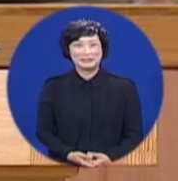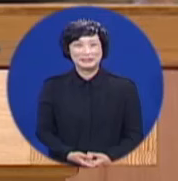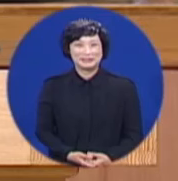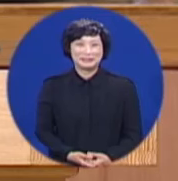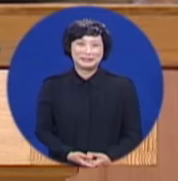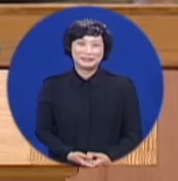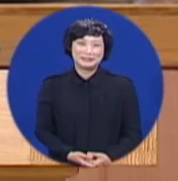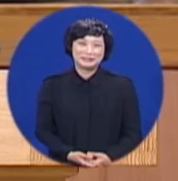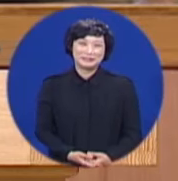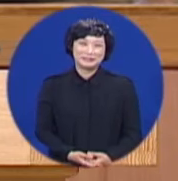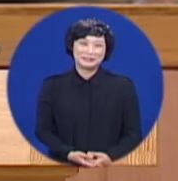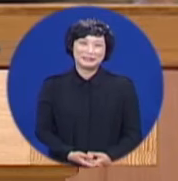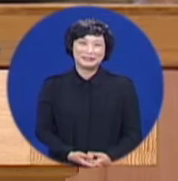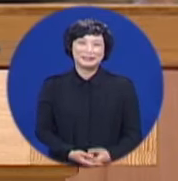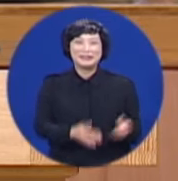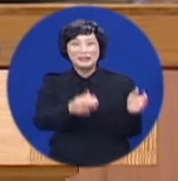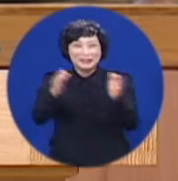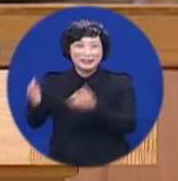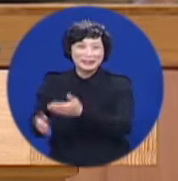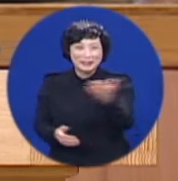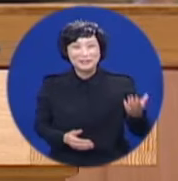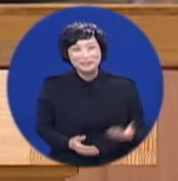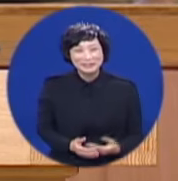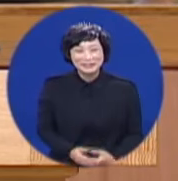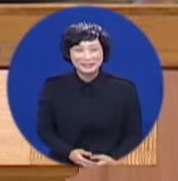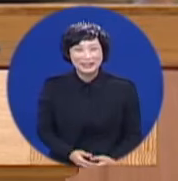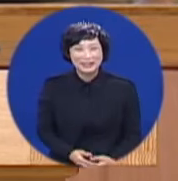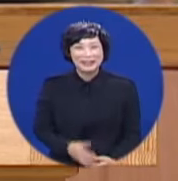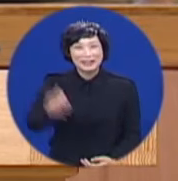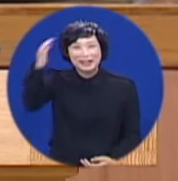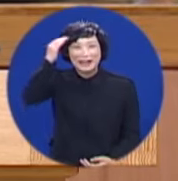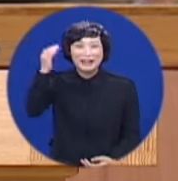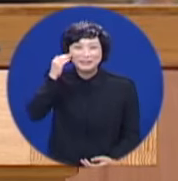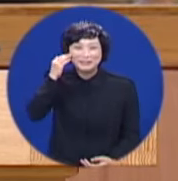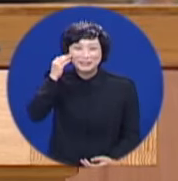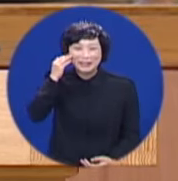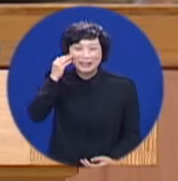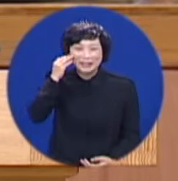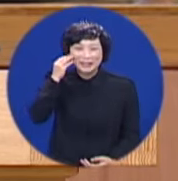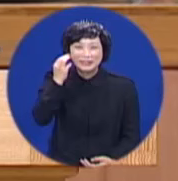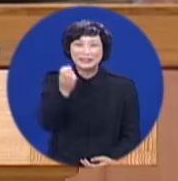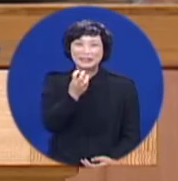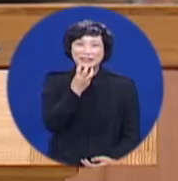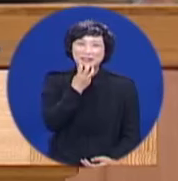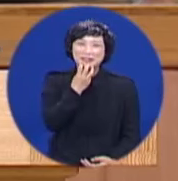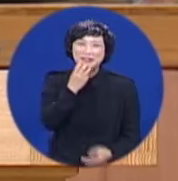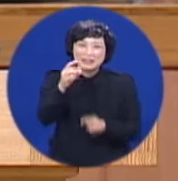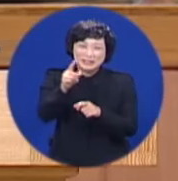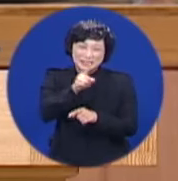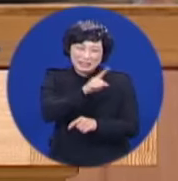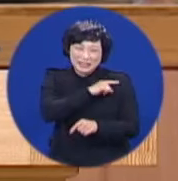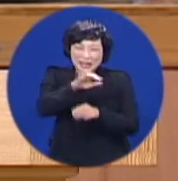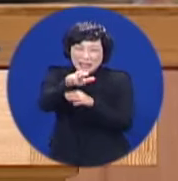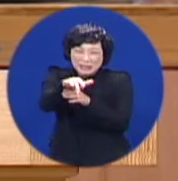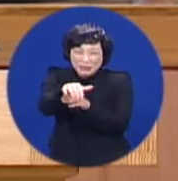사람들은 우리나라에 서울 제일 촌 궁동에 이런 교회가